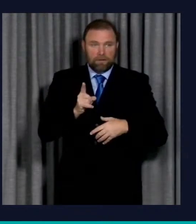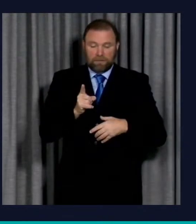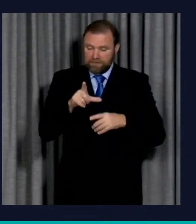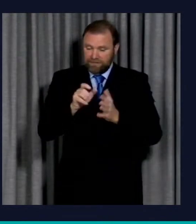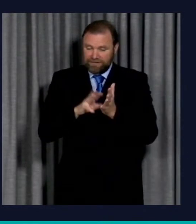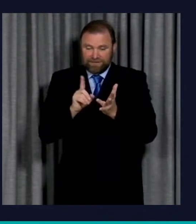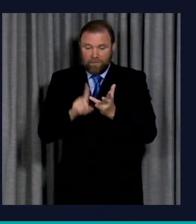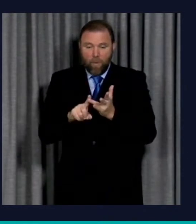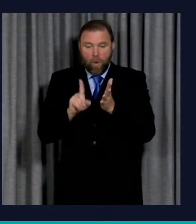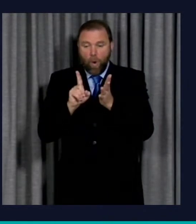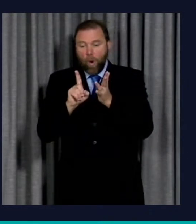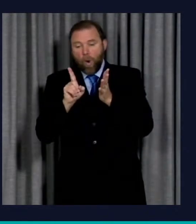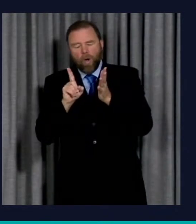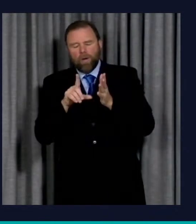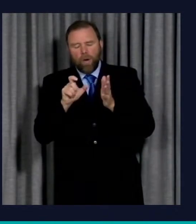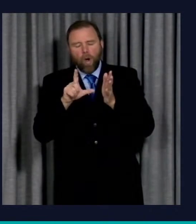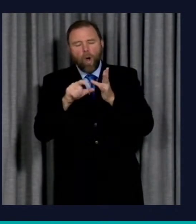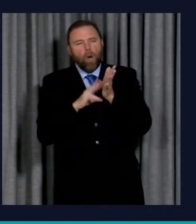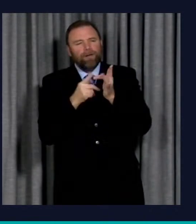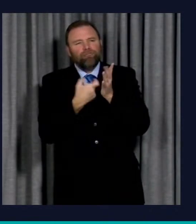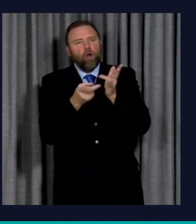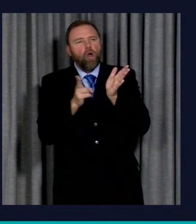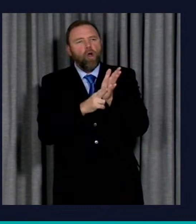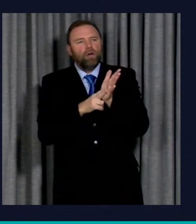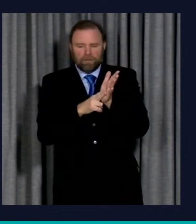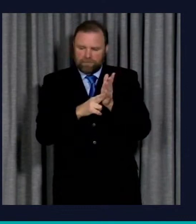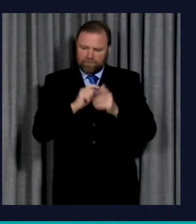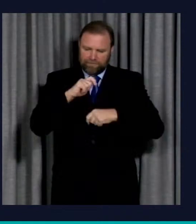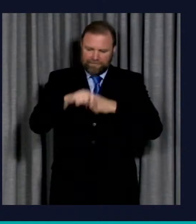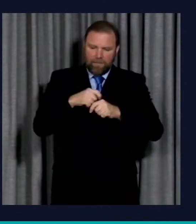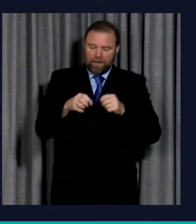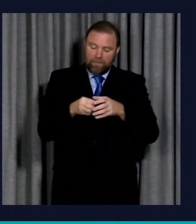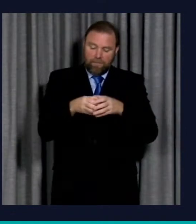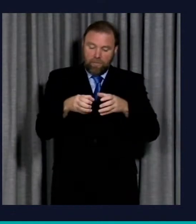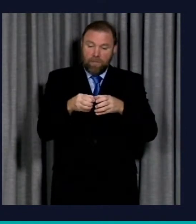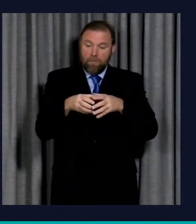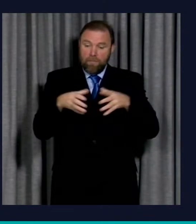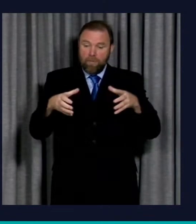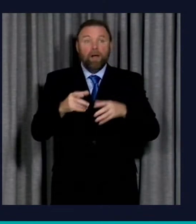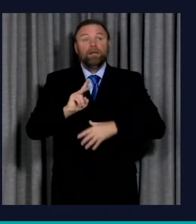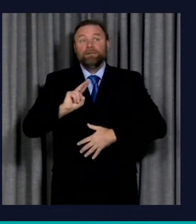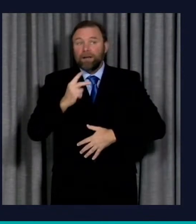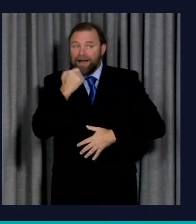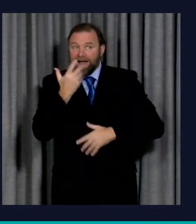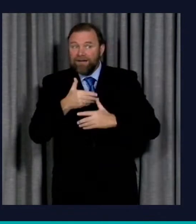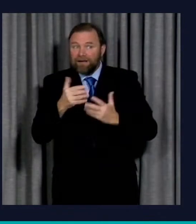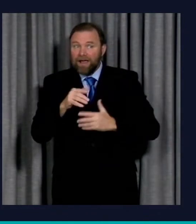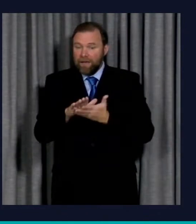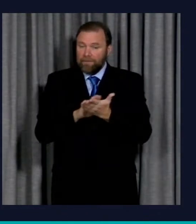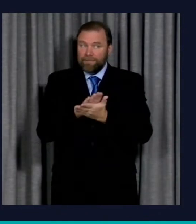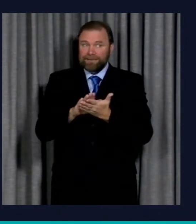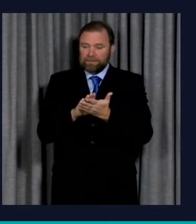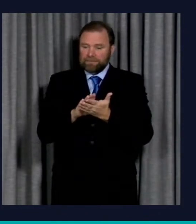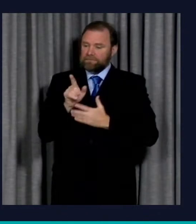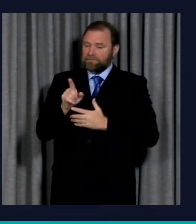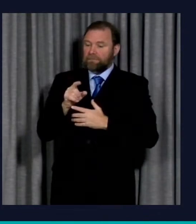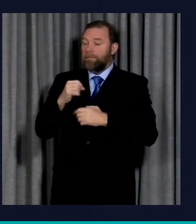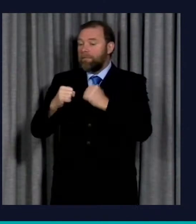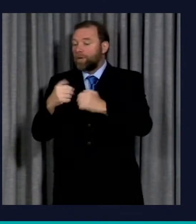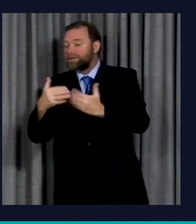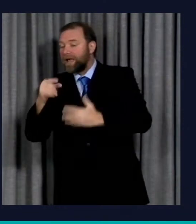mae Omicron yng Nghymru yn barod, mae'r nifer o bobl sy'n cwmpo'n dost yn cynyddu bob